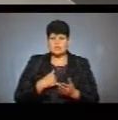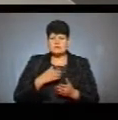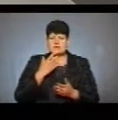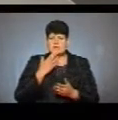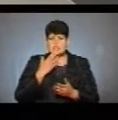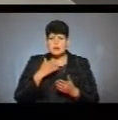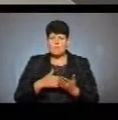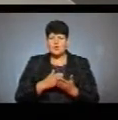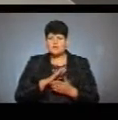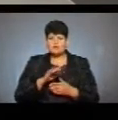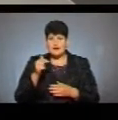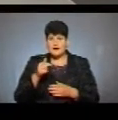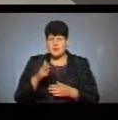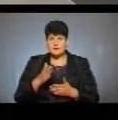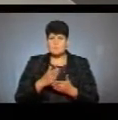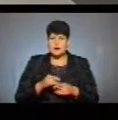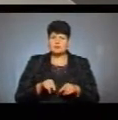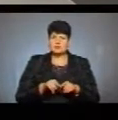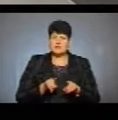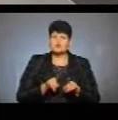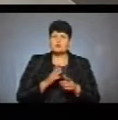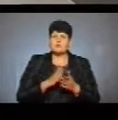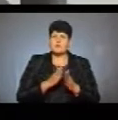політично неграмотна, саме тому ми маємо те, що маємо.